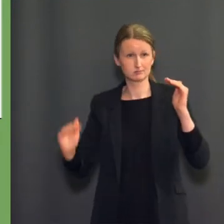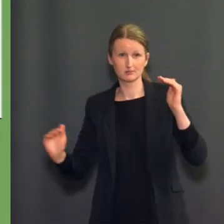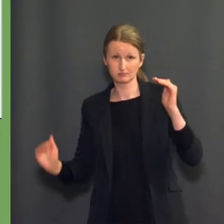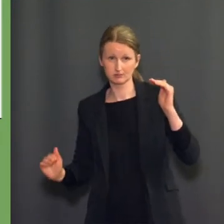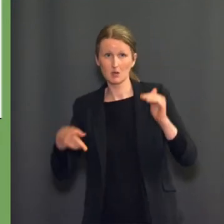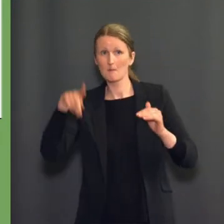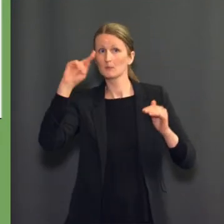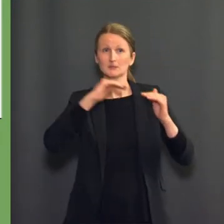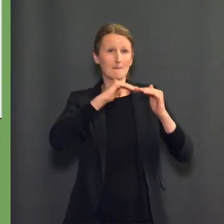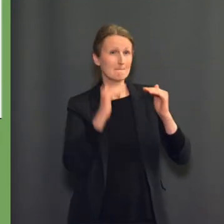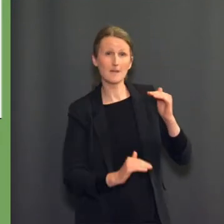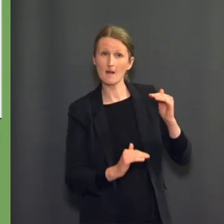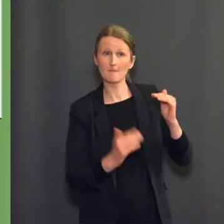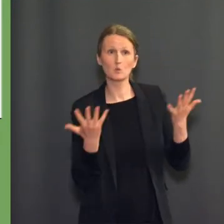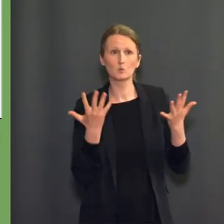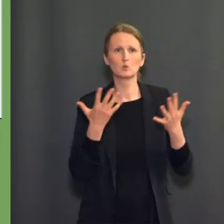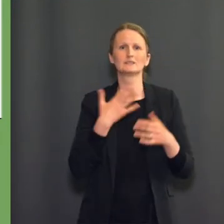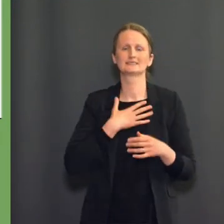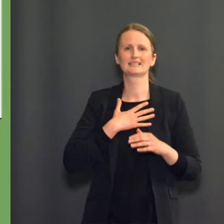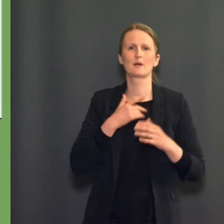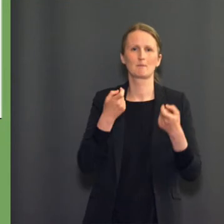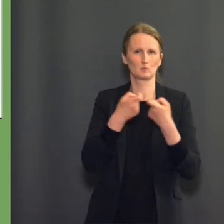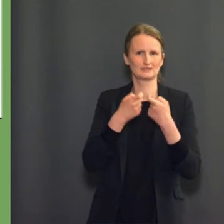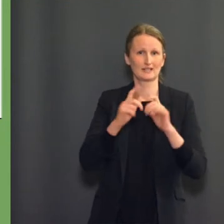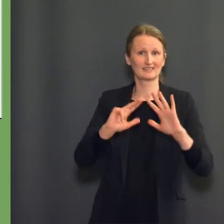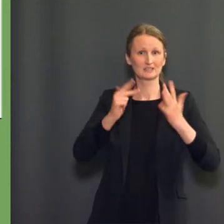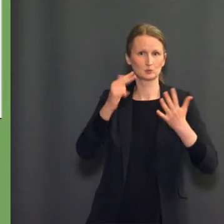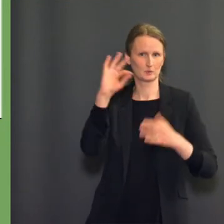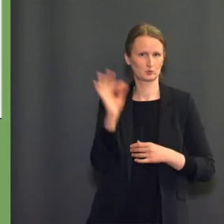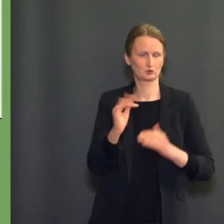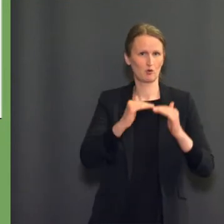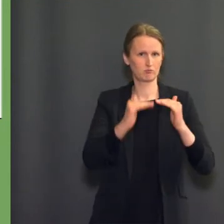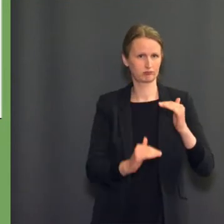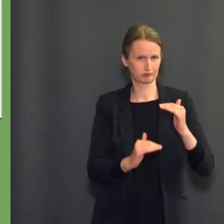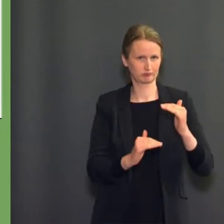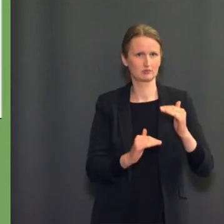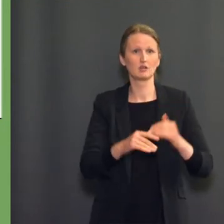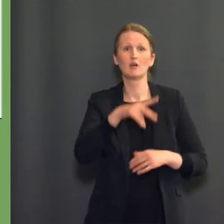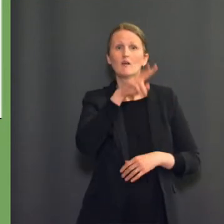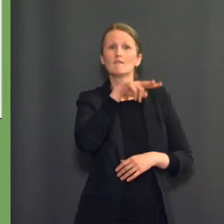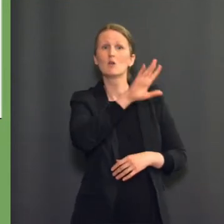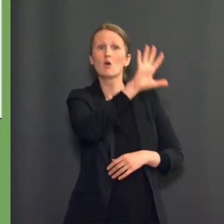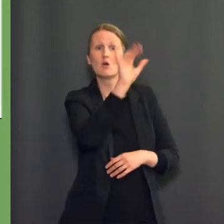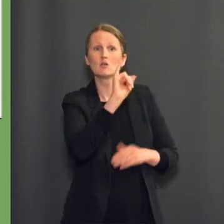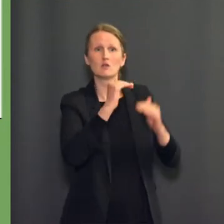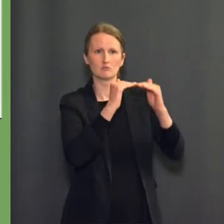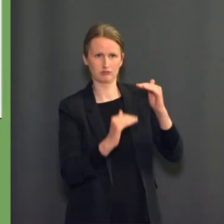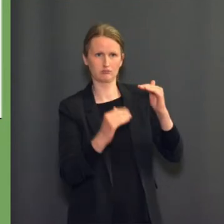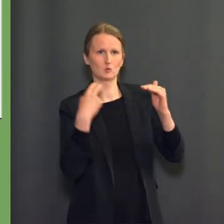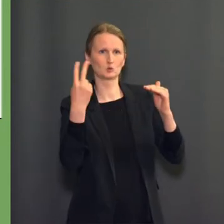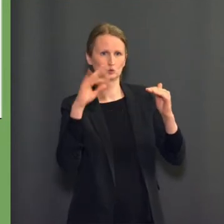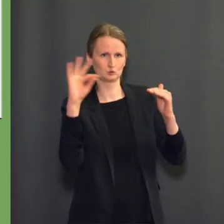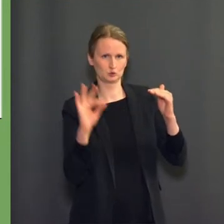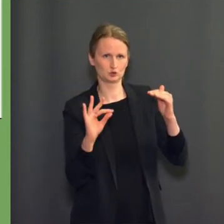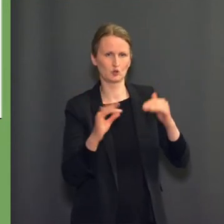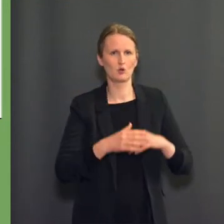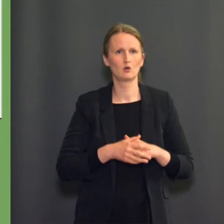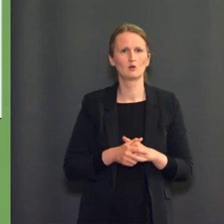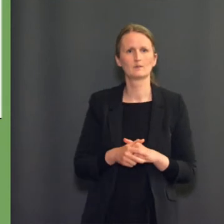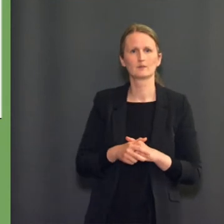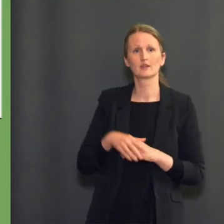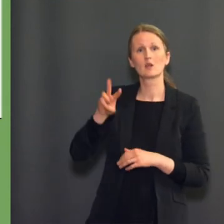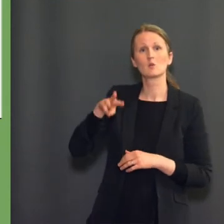Bruxelles-Capitale, de moins 12% en Flandre, jusqu'à moins 5% en Wallonie.